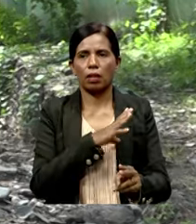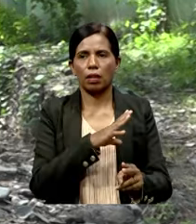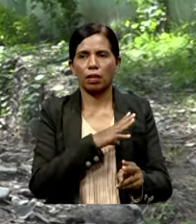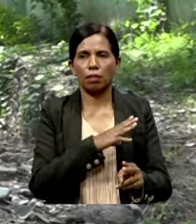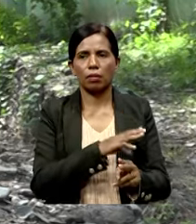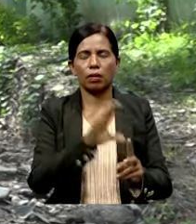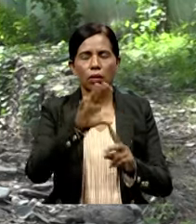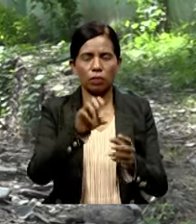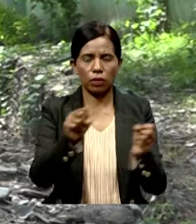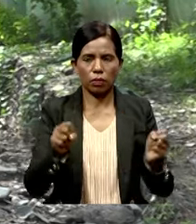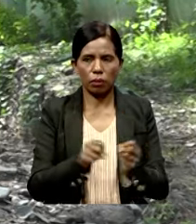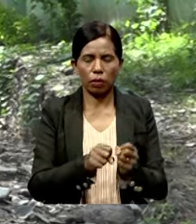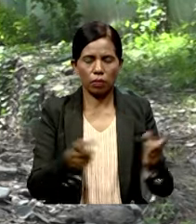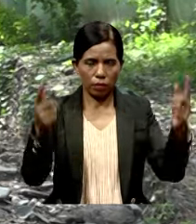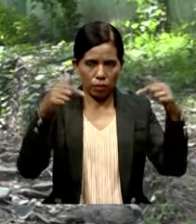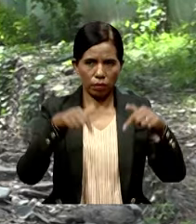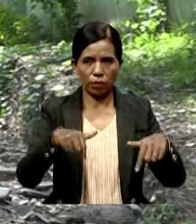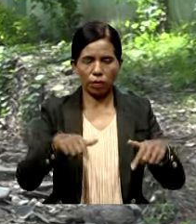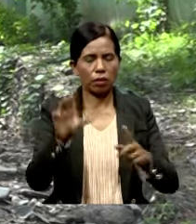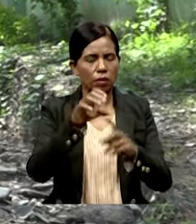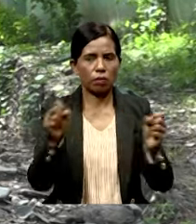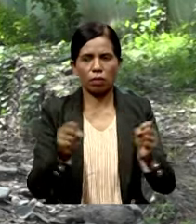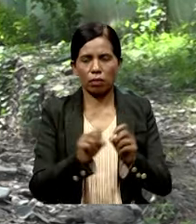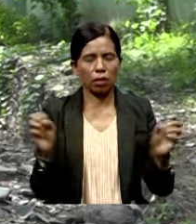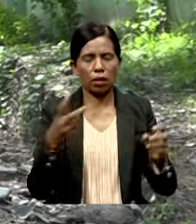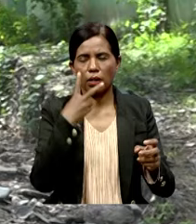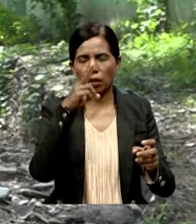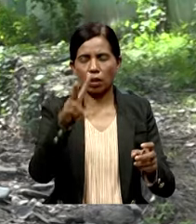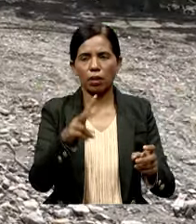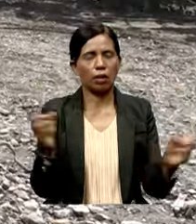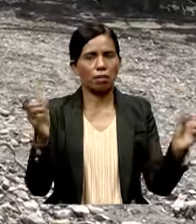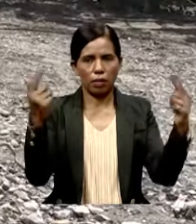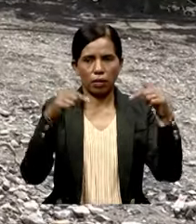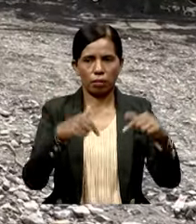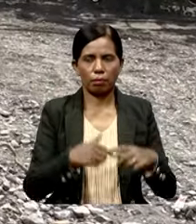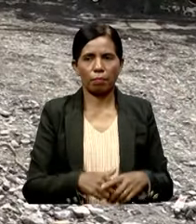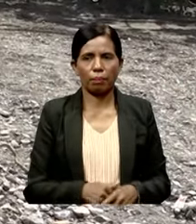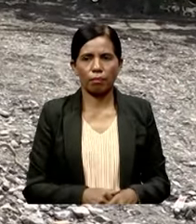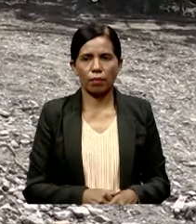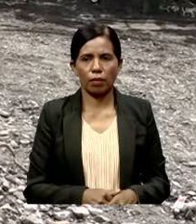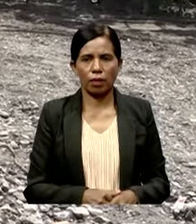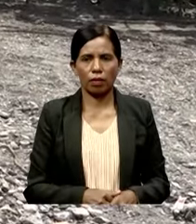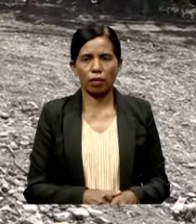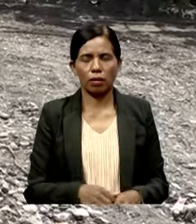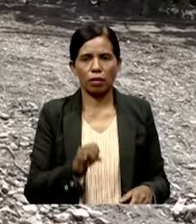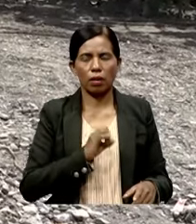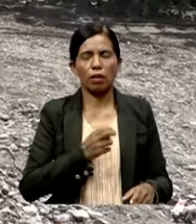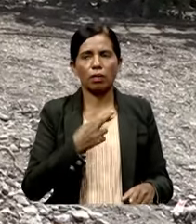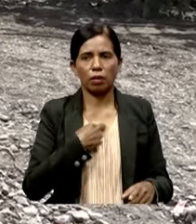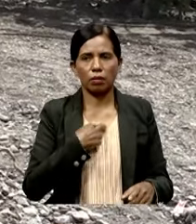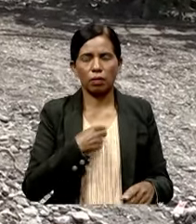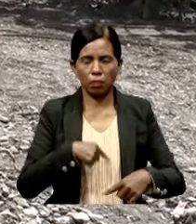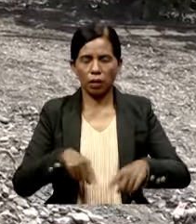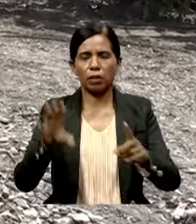sef suku lore ba maka foi tun mai kon sef suku laru ka surat pro maba antol maida ane be o hin da kun ha urasik mahalai dun be sef